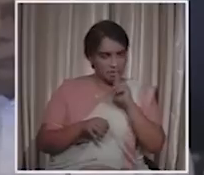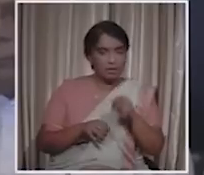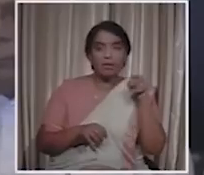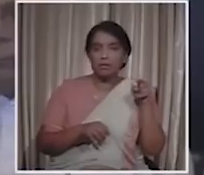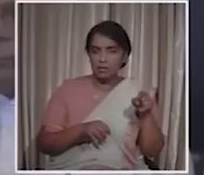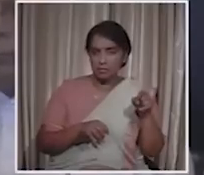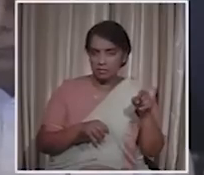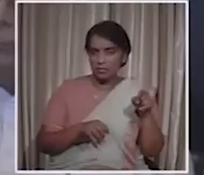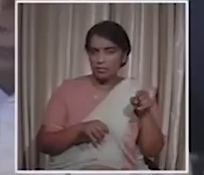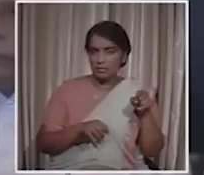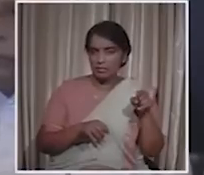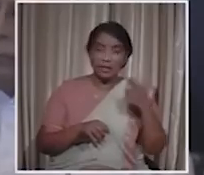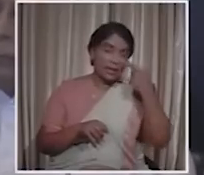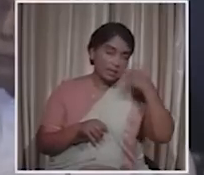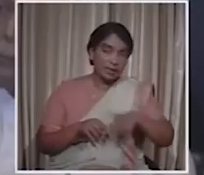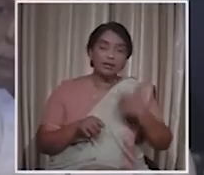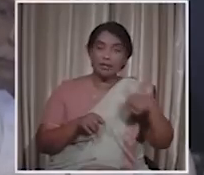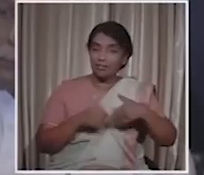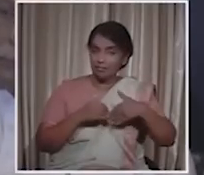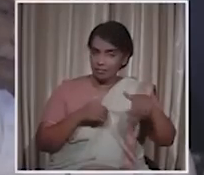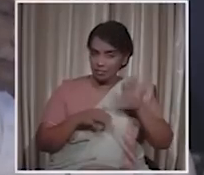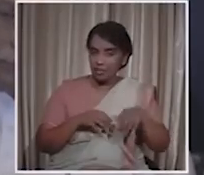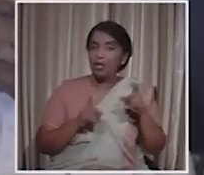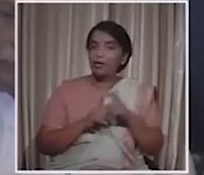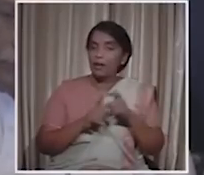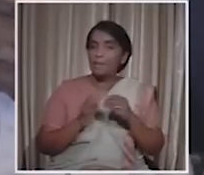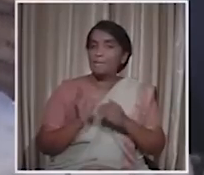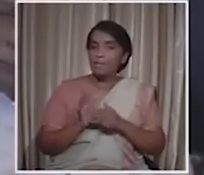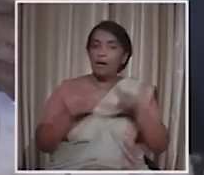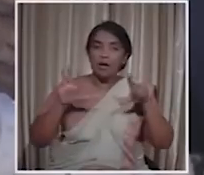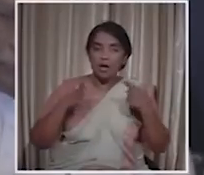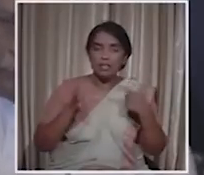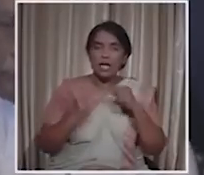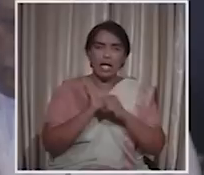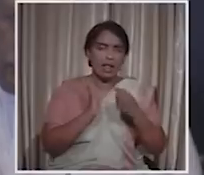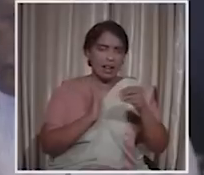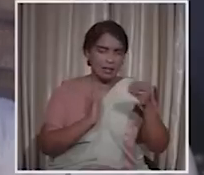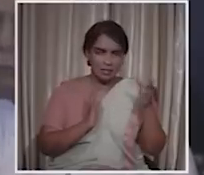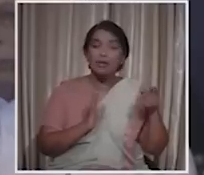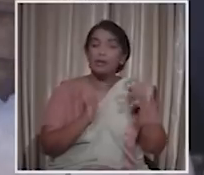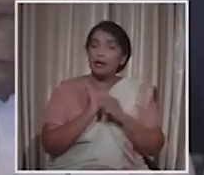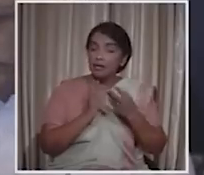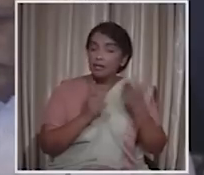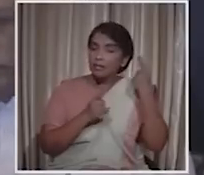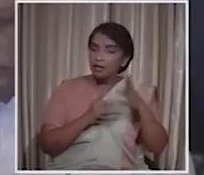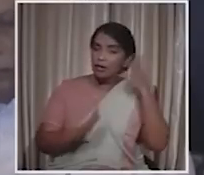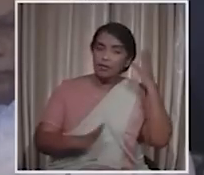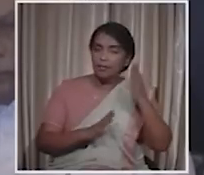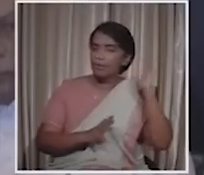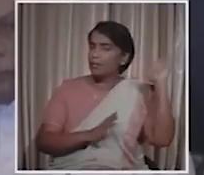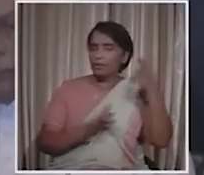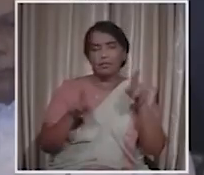මේක තෙල් සංස්ථාව මේ වෙද්දී ඩොලර් මිලියන 700ක් ණයයි. මේ ණයබර නිසා ලෝකයේ